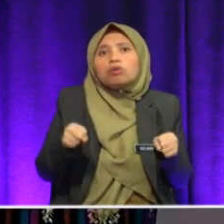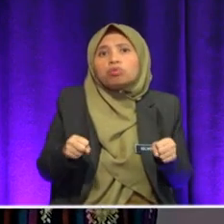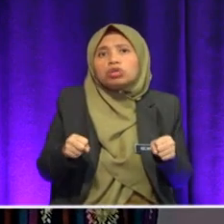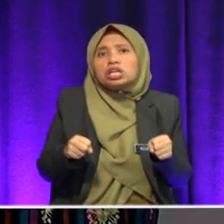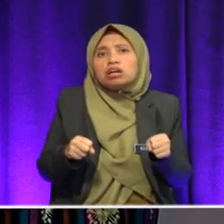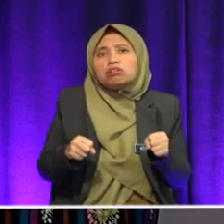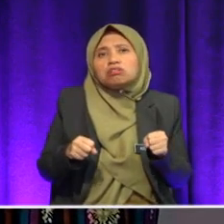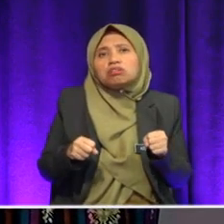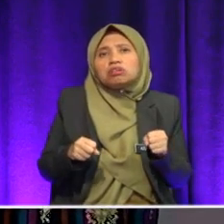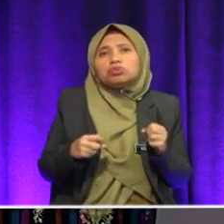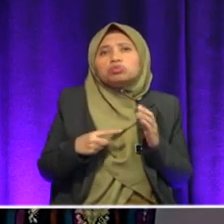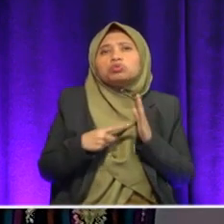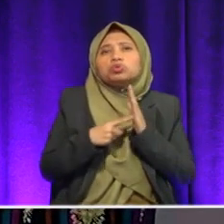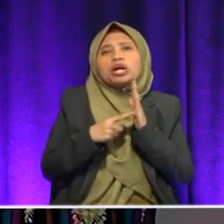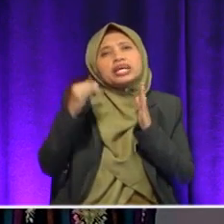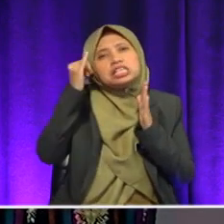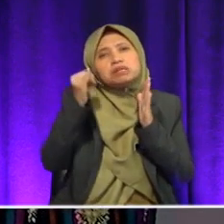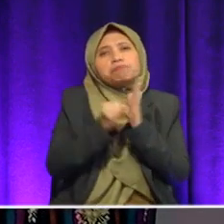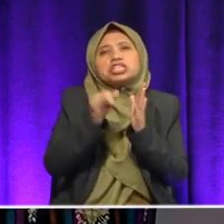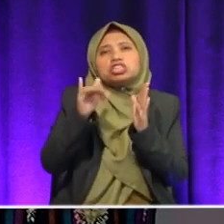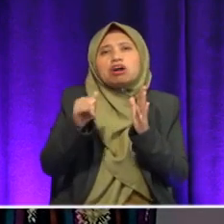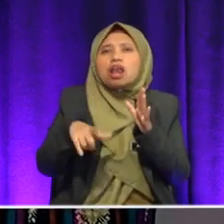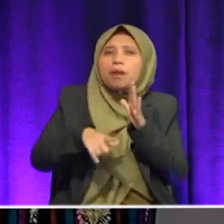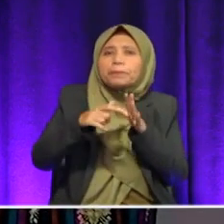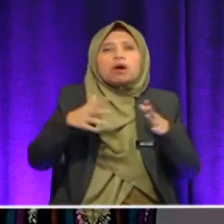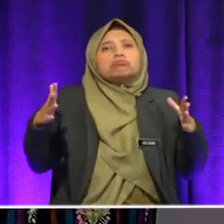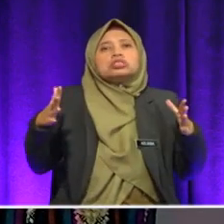lagi image yang lebih besar adalah